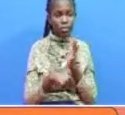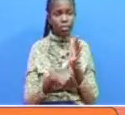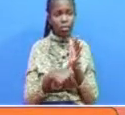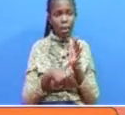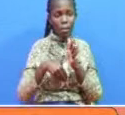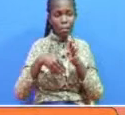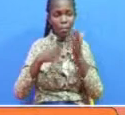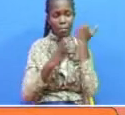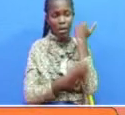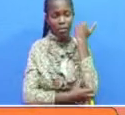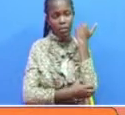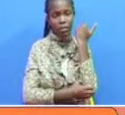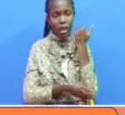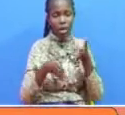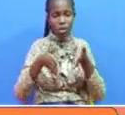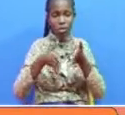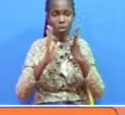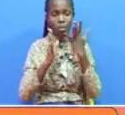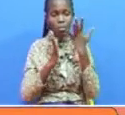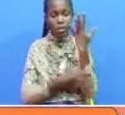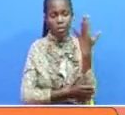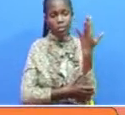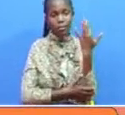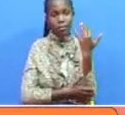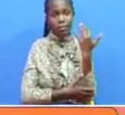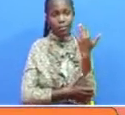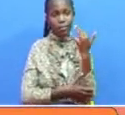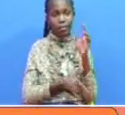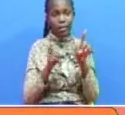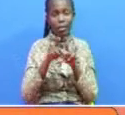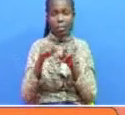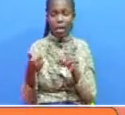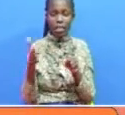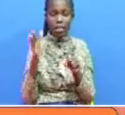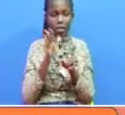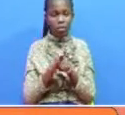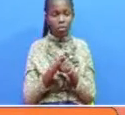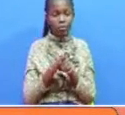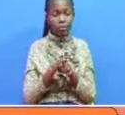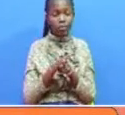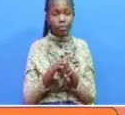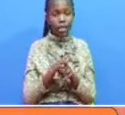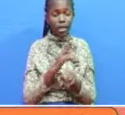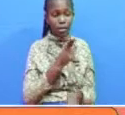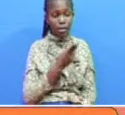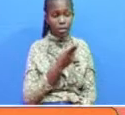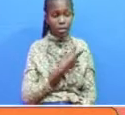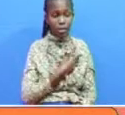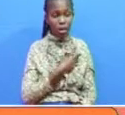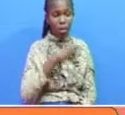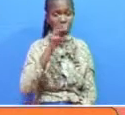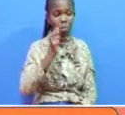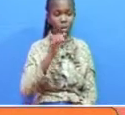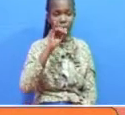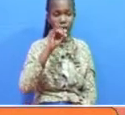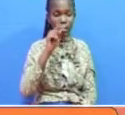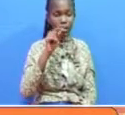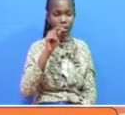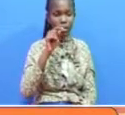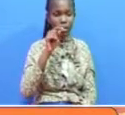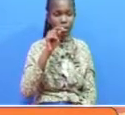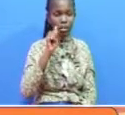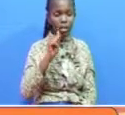ucha, malelu madhuku na angi maingi, tui na waita na sulu,